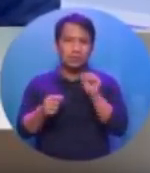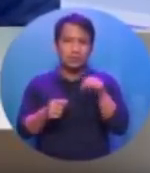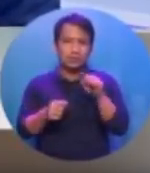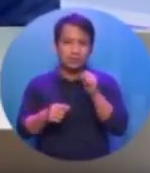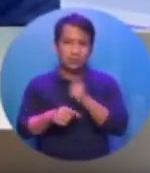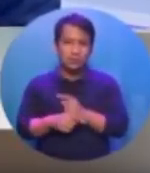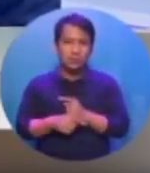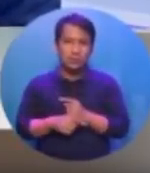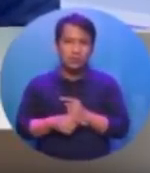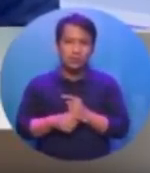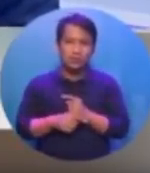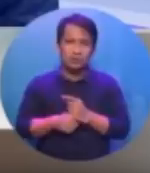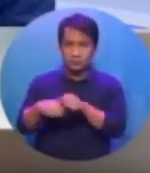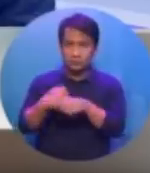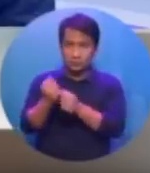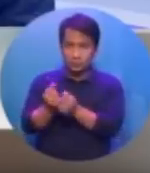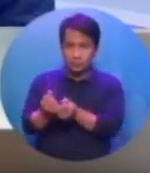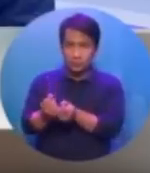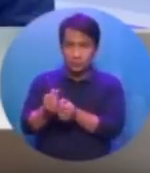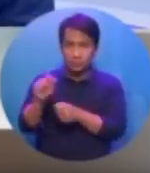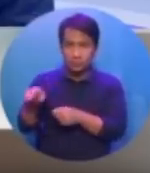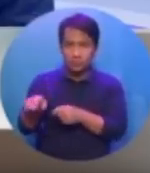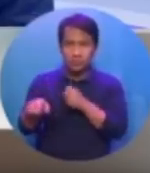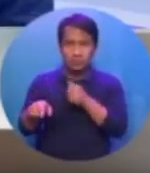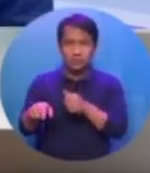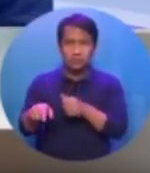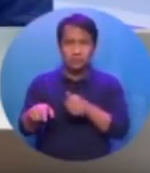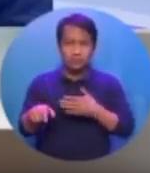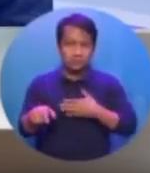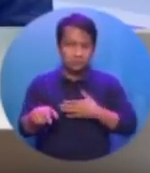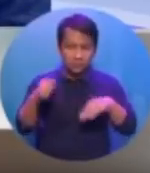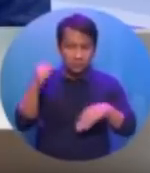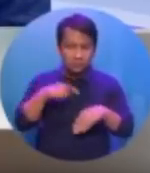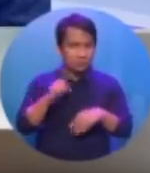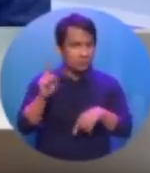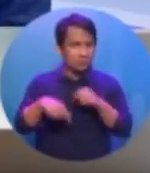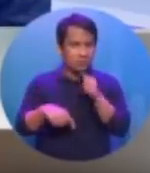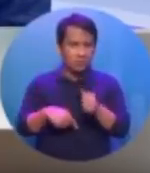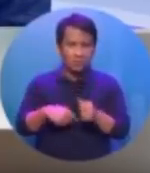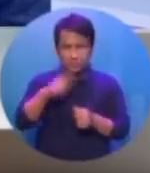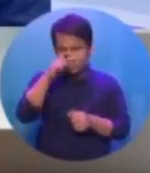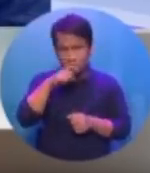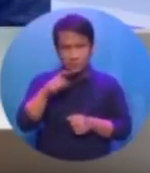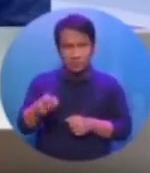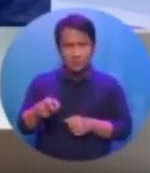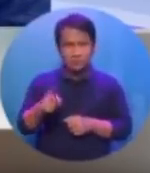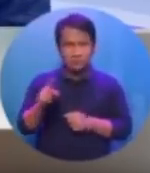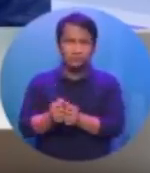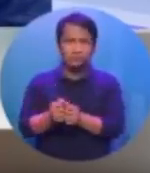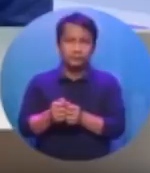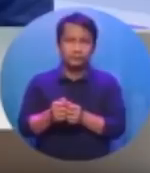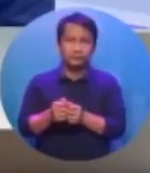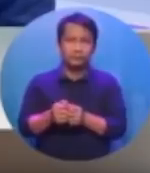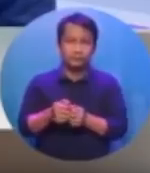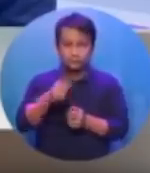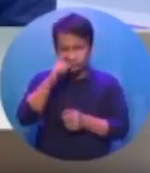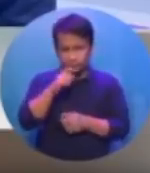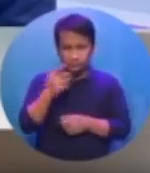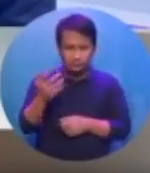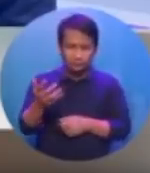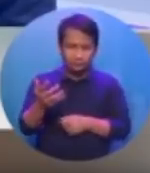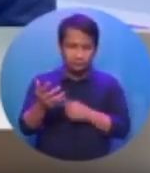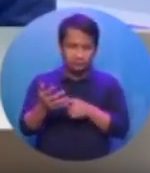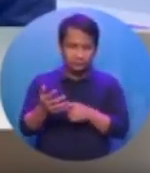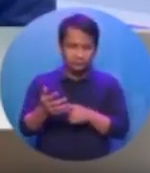Opo. Pero ito lang tinatalian? Opo, hindi po tinalian yung mga kapatid ko. O, ilang taon yung mga kapatid mo na hindi tinatalian? 5 taon po